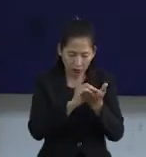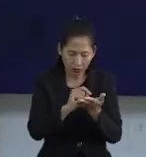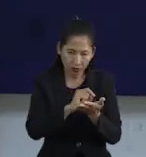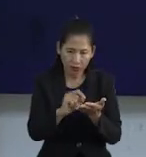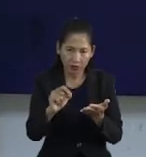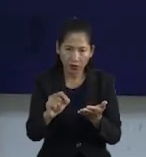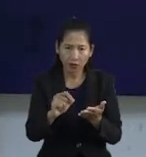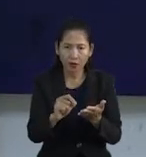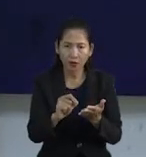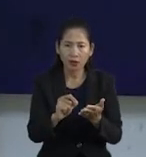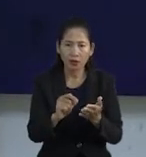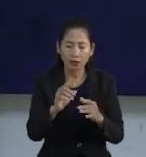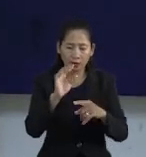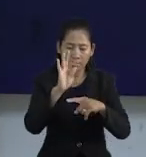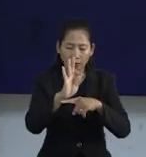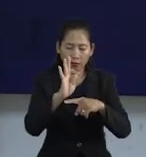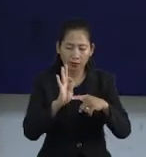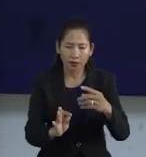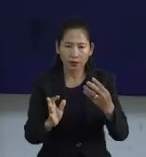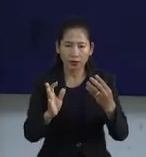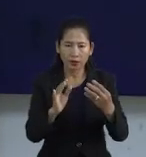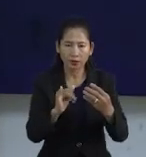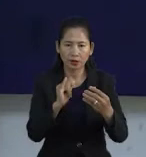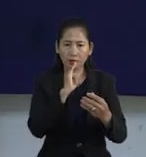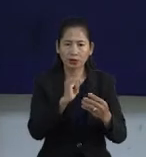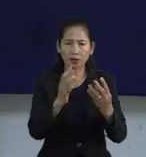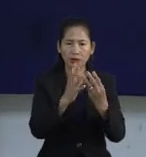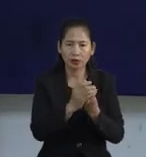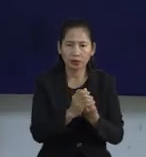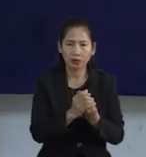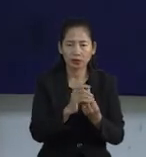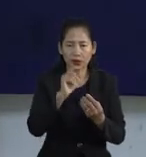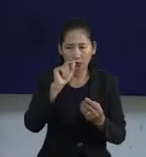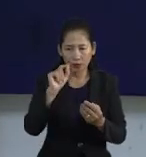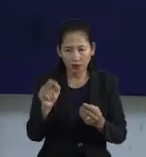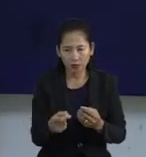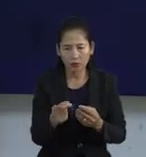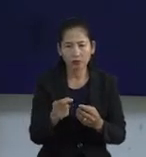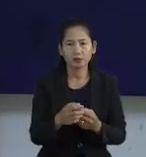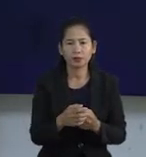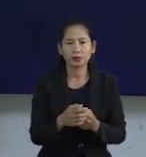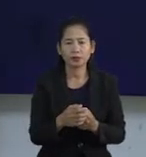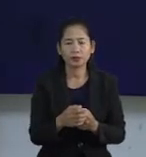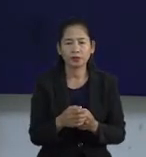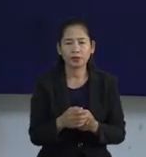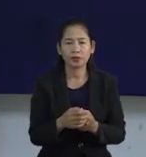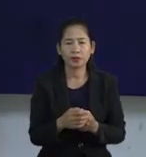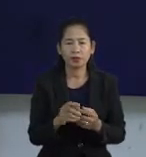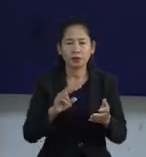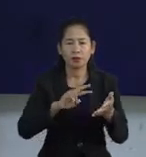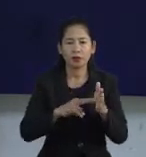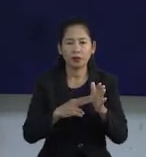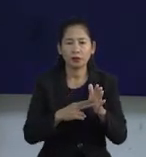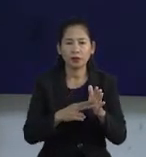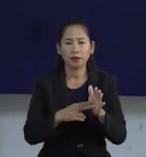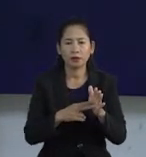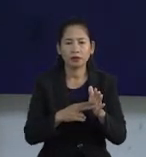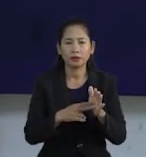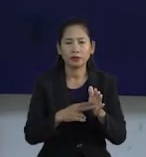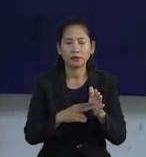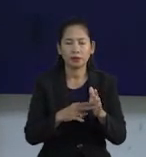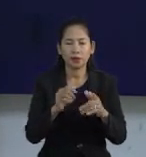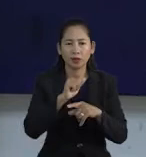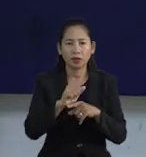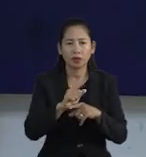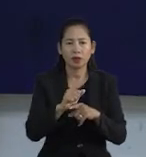châu sò xế bọc hiện chia chồng nuôn tu sập hiện và bạn này thà tùm